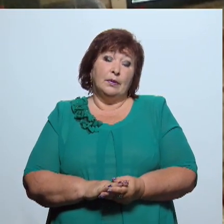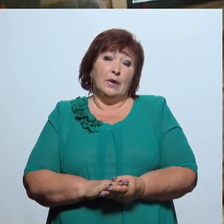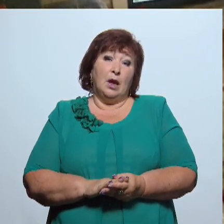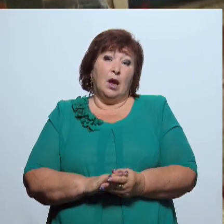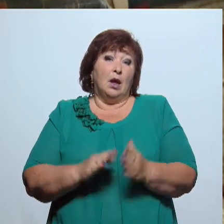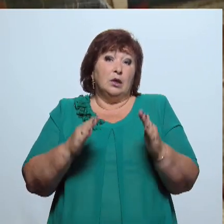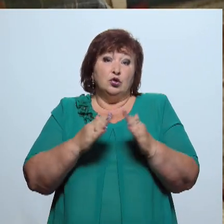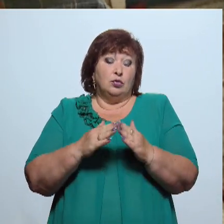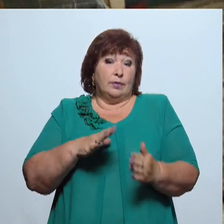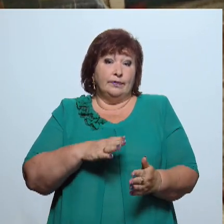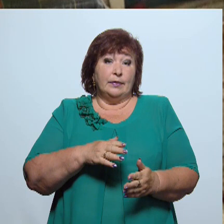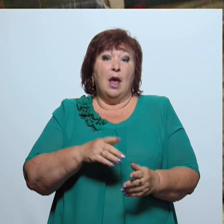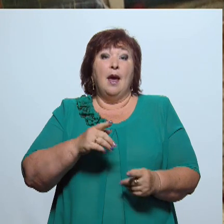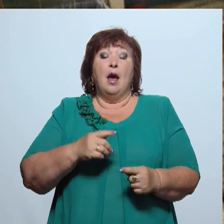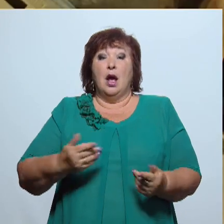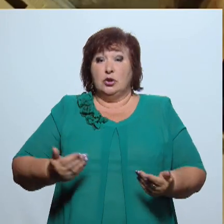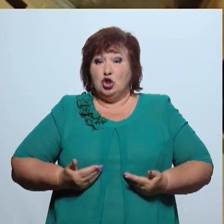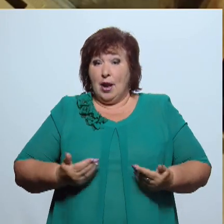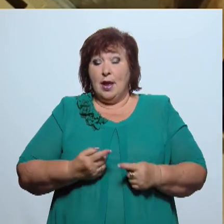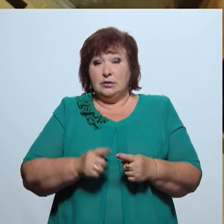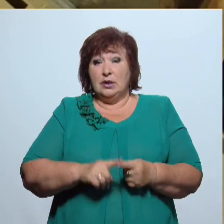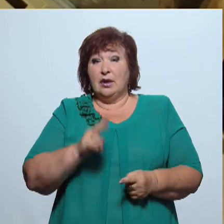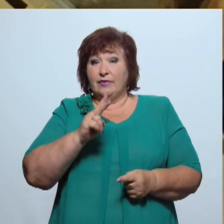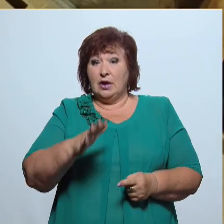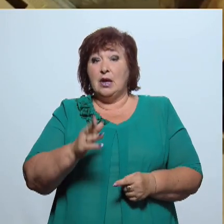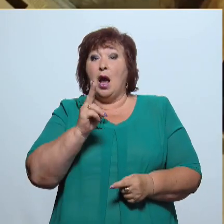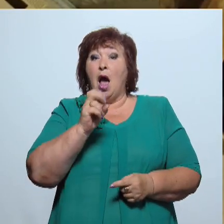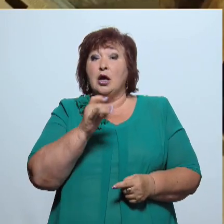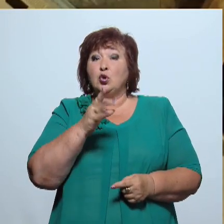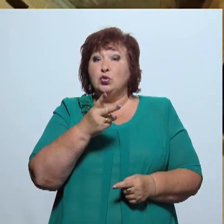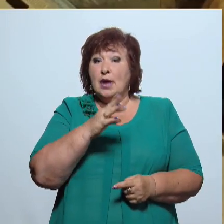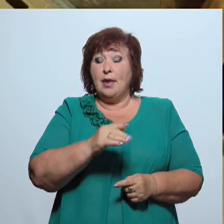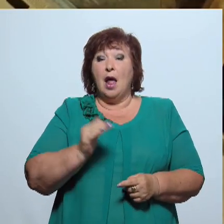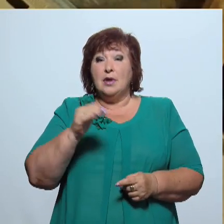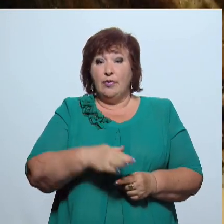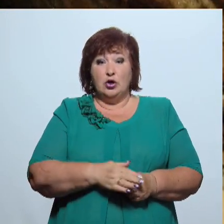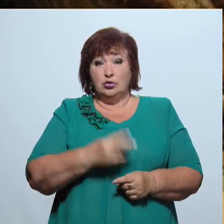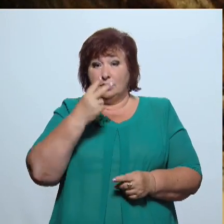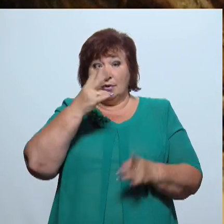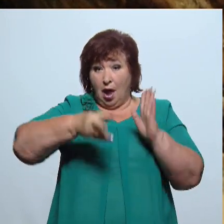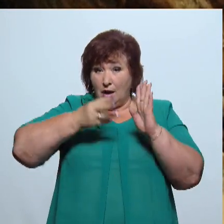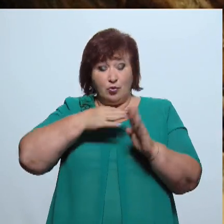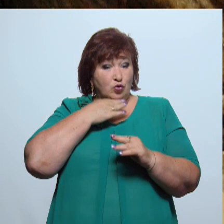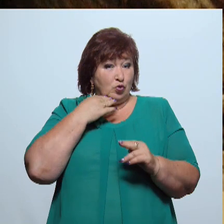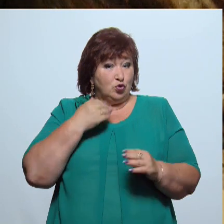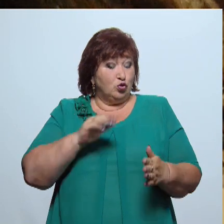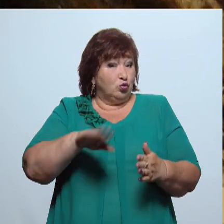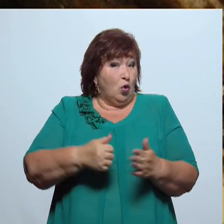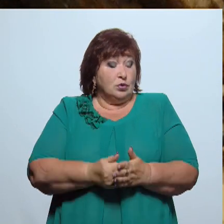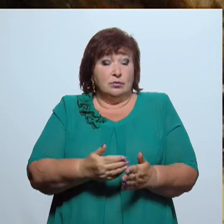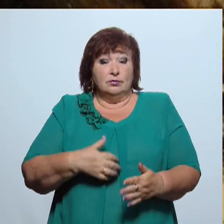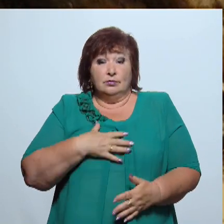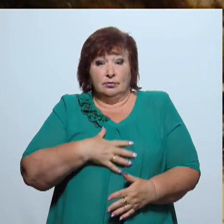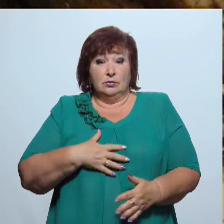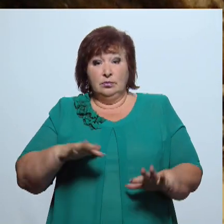находиться вообще нельзя. Постоялец этой квартиры на Карлуцкой набережной 7 показываться на камеру не хочет. До сих пор переживает